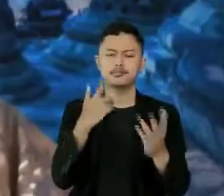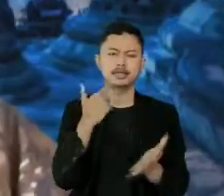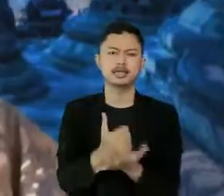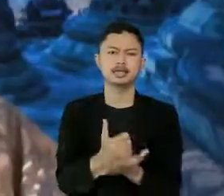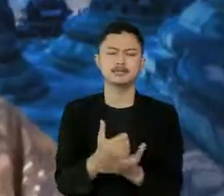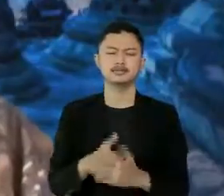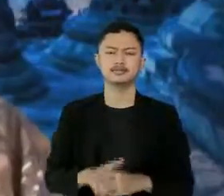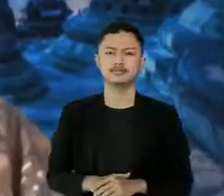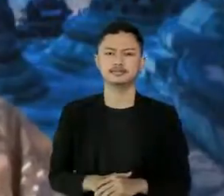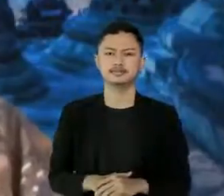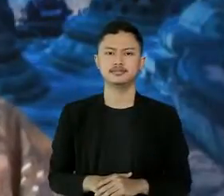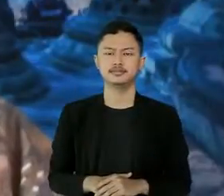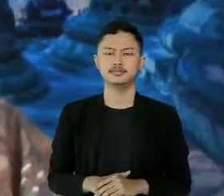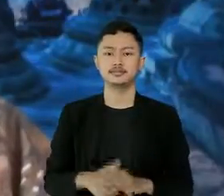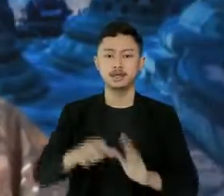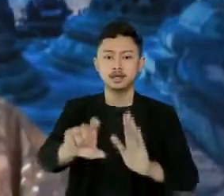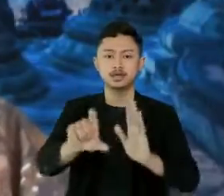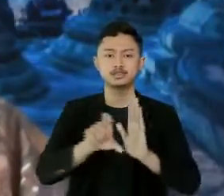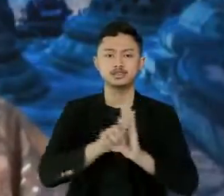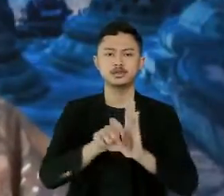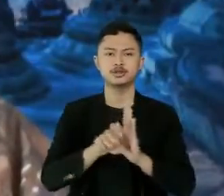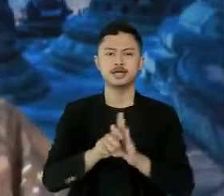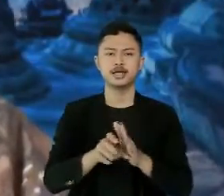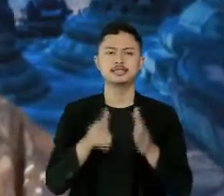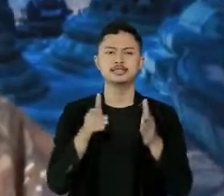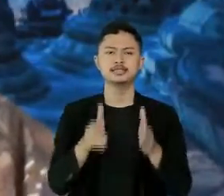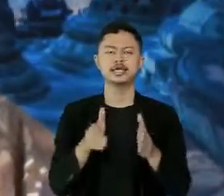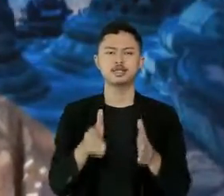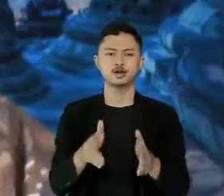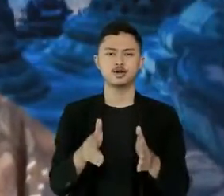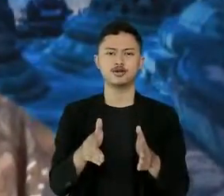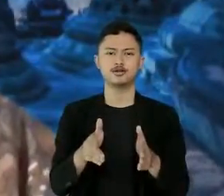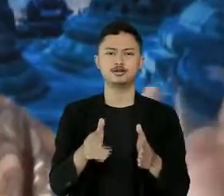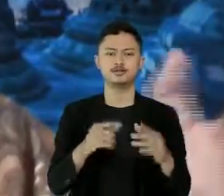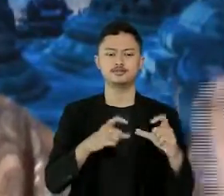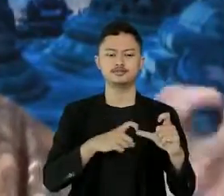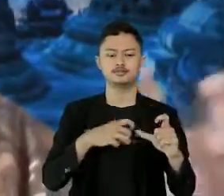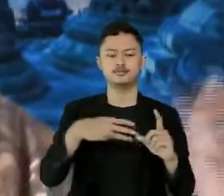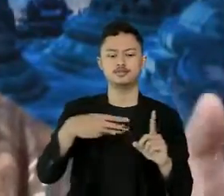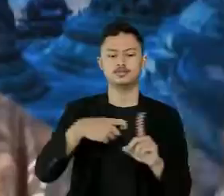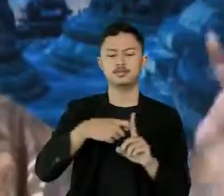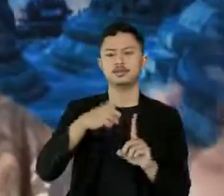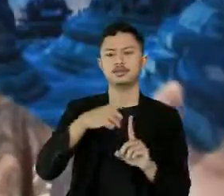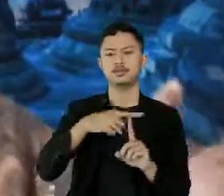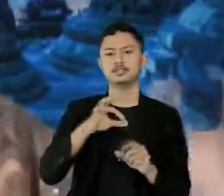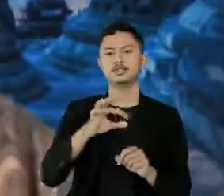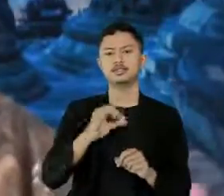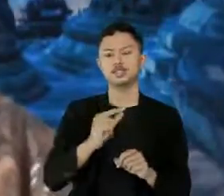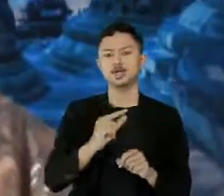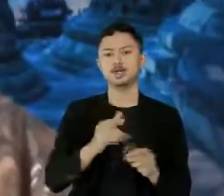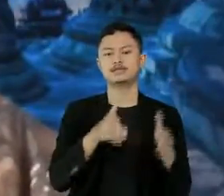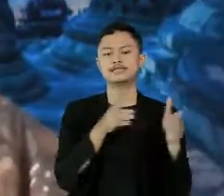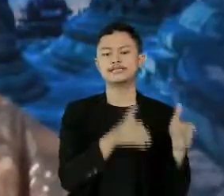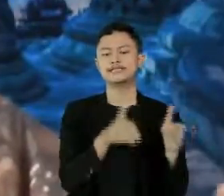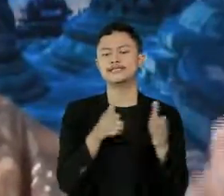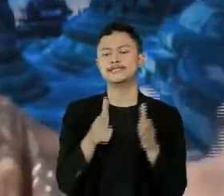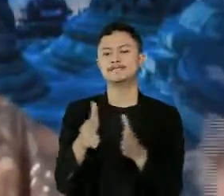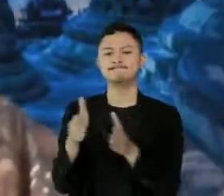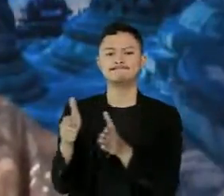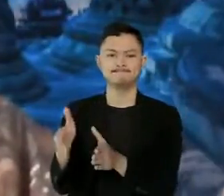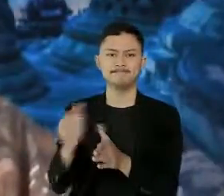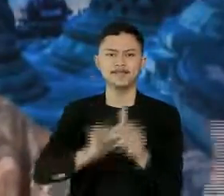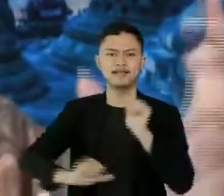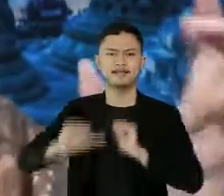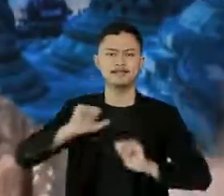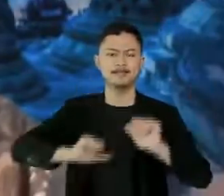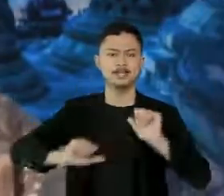saya bilang, yang salah satu sektor yang akan menikmati dalam tanda petik ya, sebagai alternatif